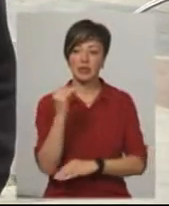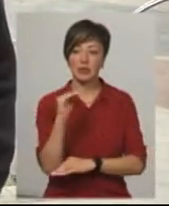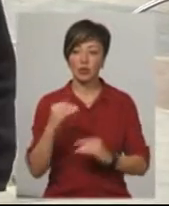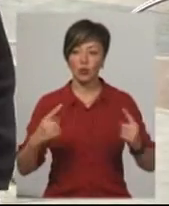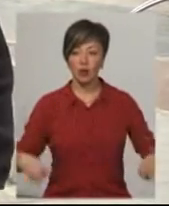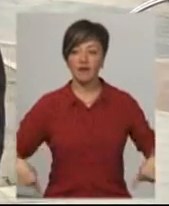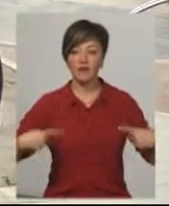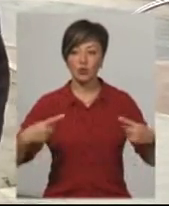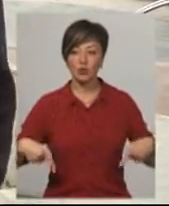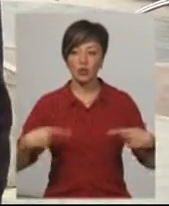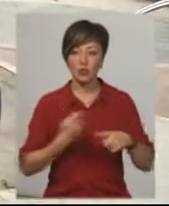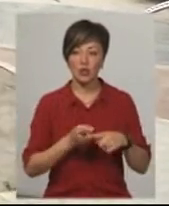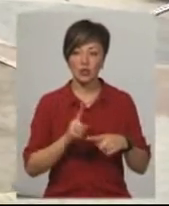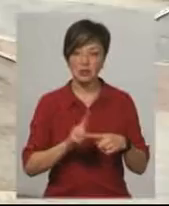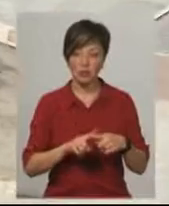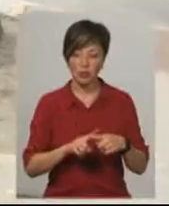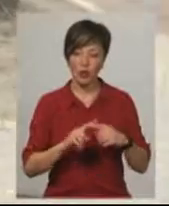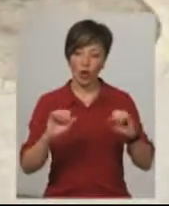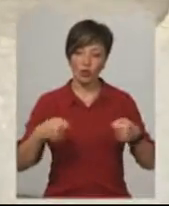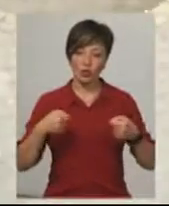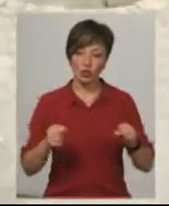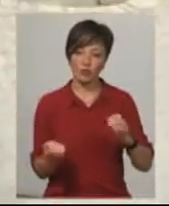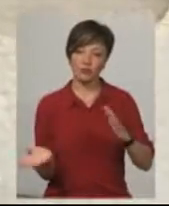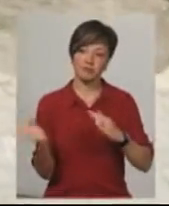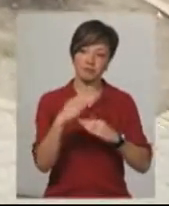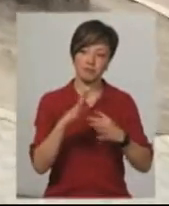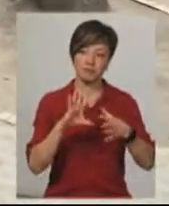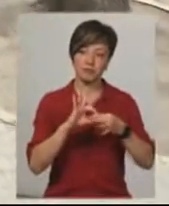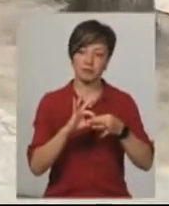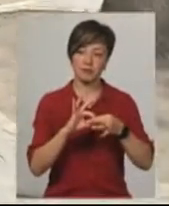візочку безпосередньо на цей ліжко, на цю качельку, і